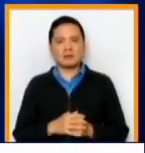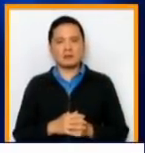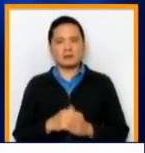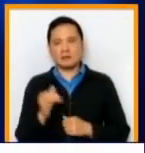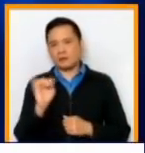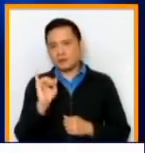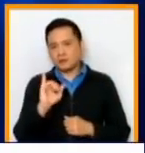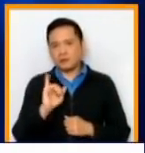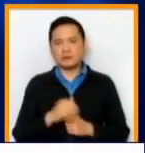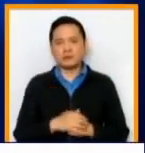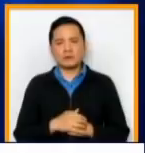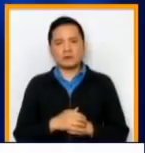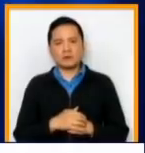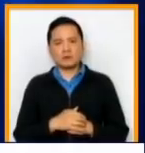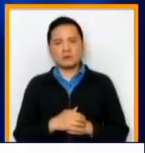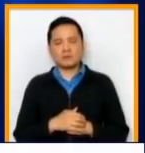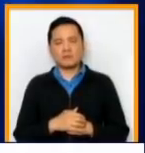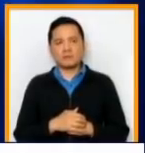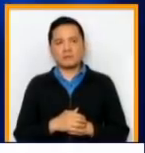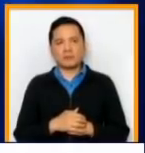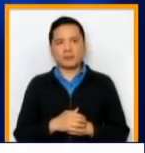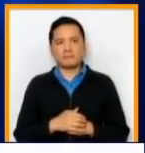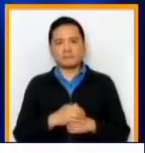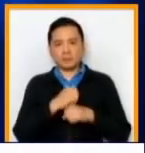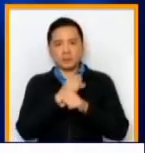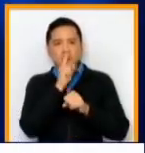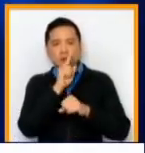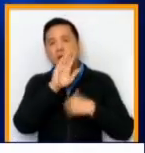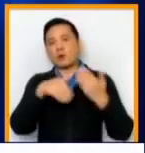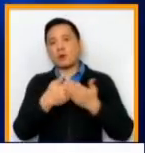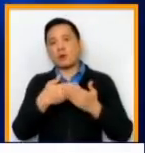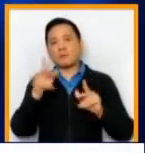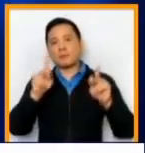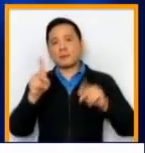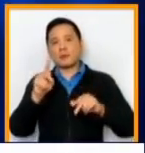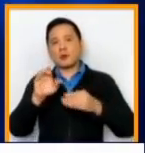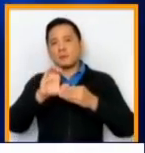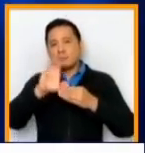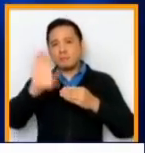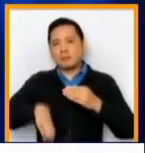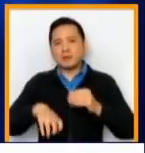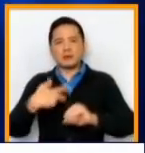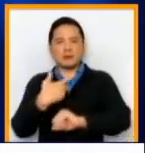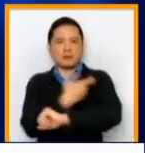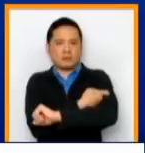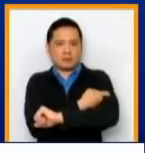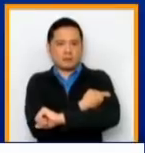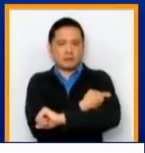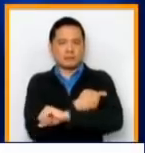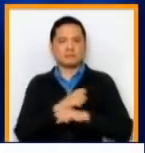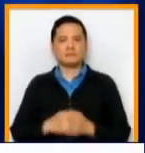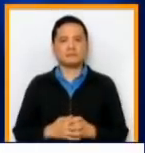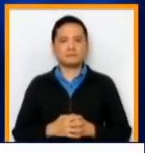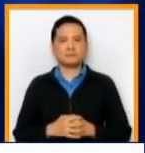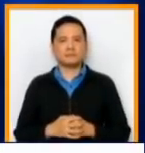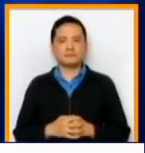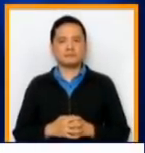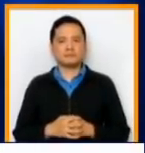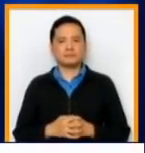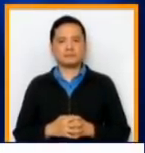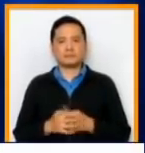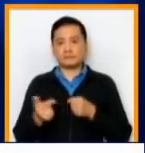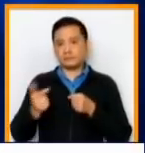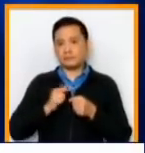maganda kung fully vaccinated or vaccinated yung mga pupunta dyan. Sabi pa ng